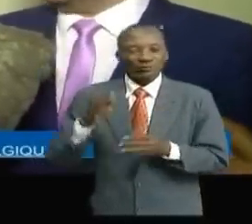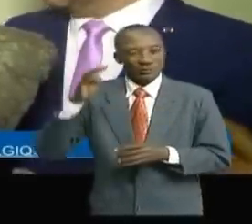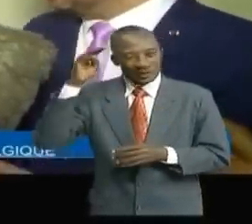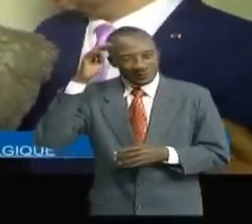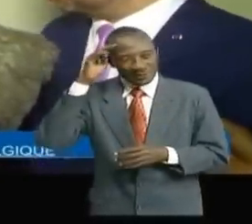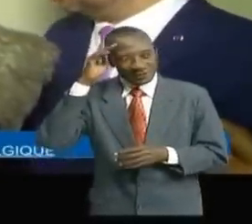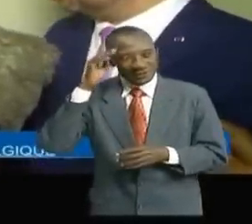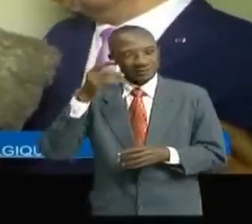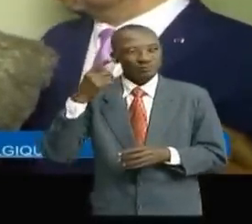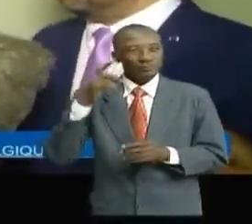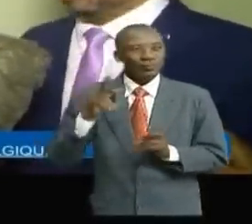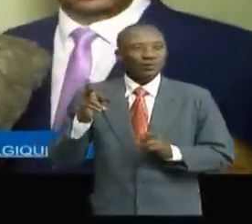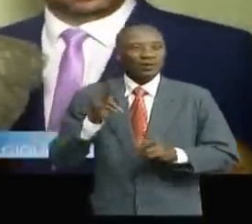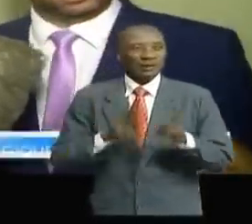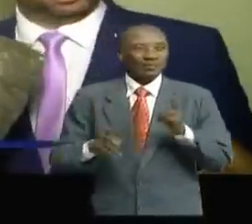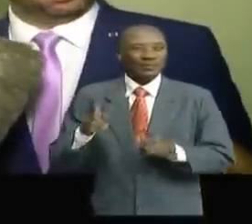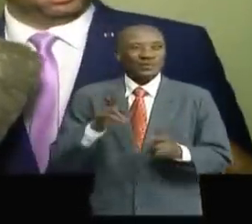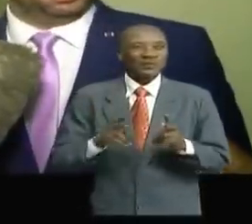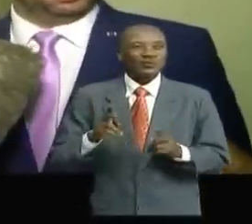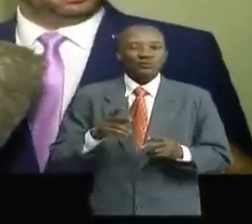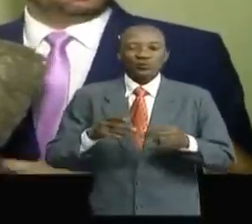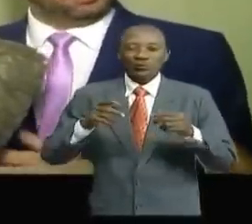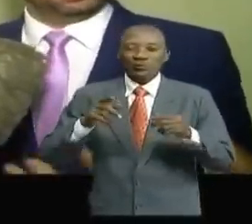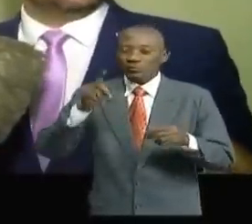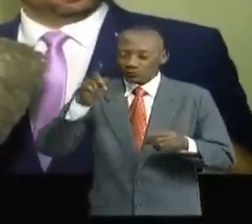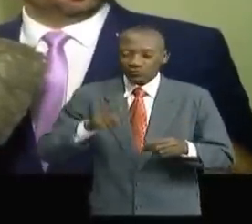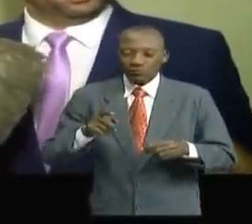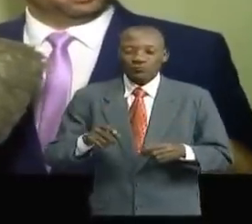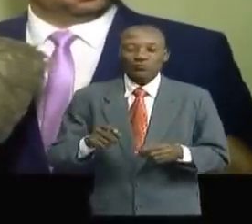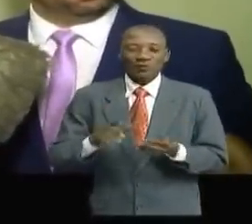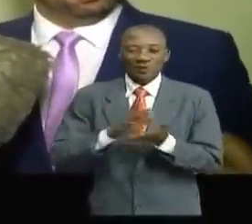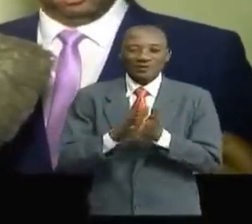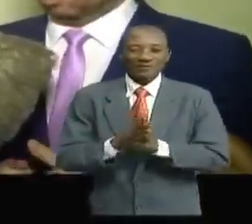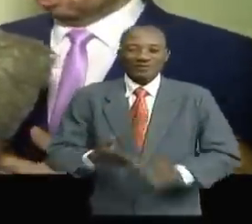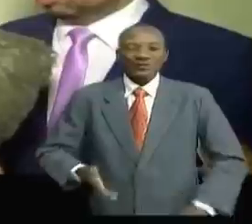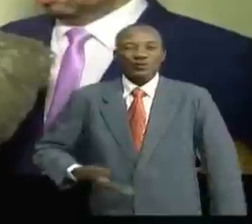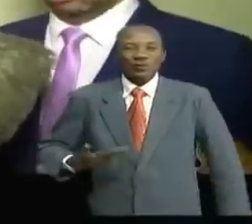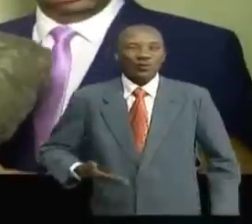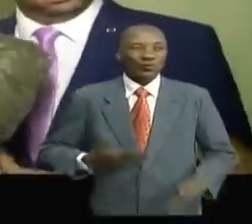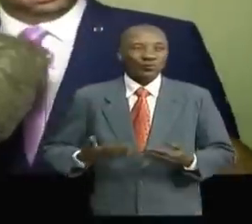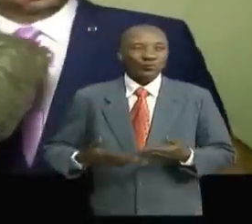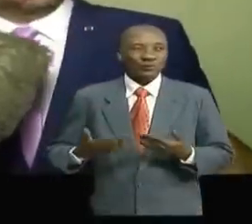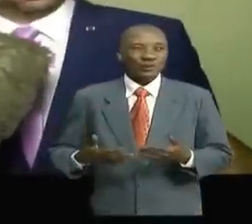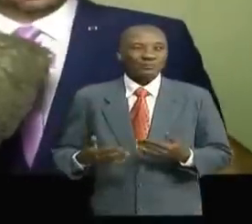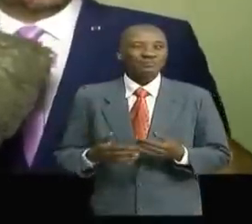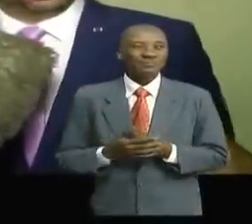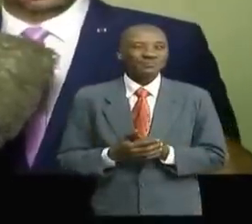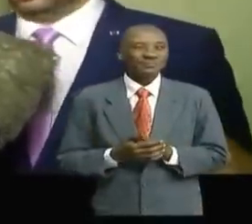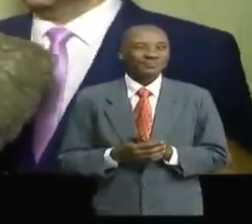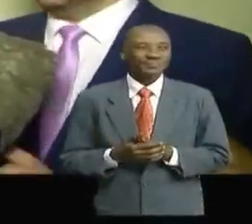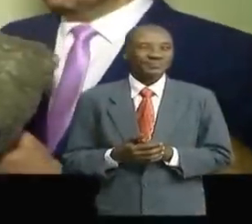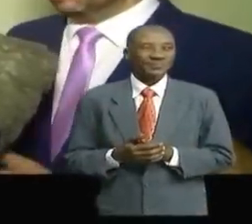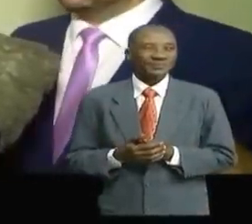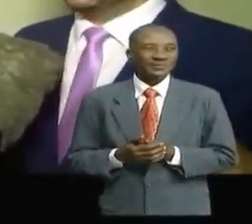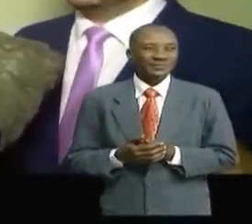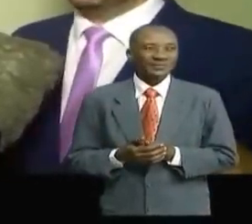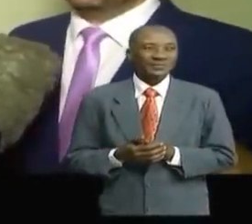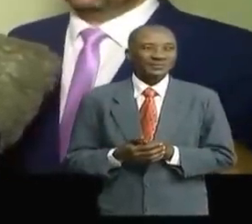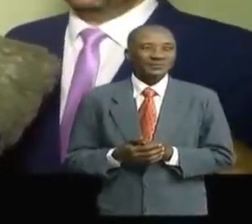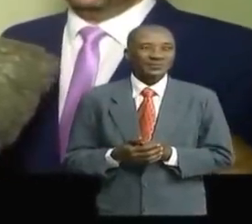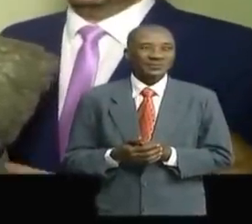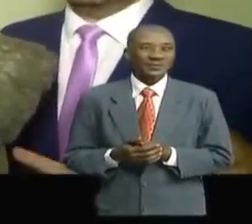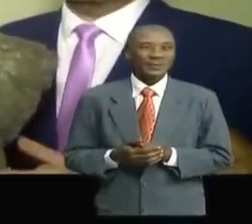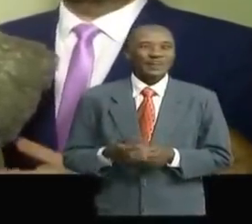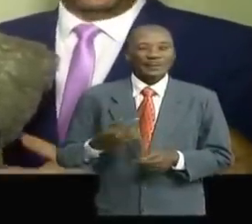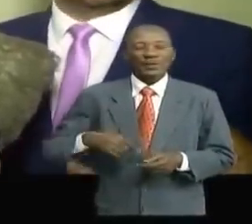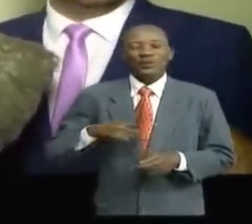encore, et élargir, comme M. le bourgmestre l'a souhaité, les thématiques de coopération autour, certes, de la salubrité, mais aussi des